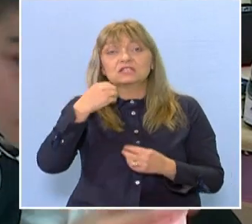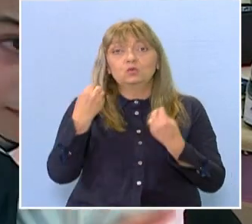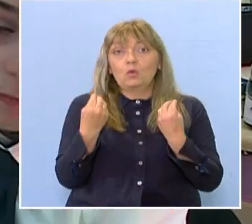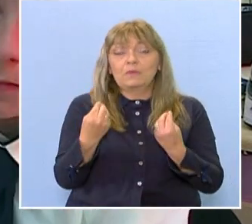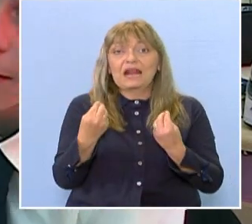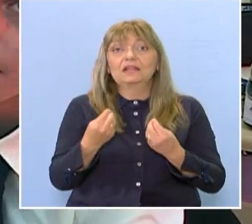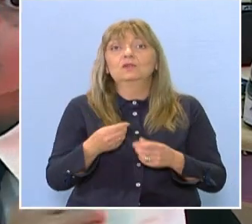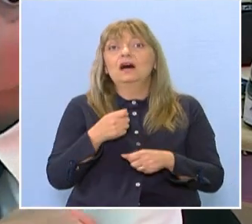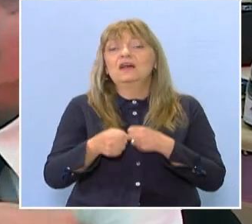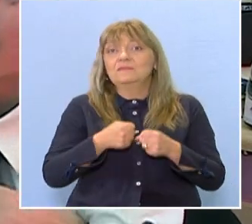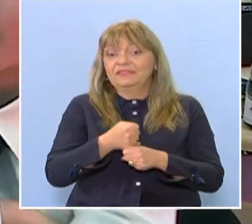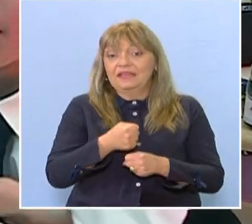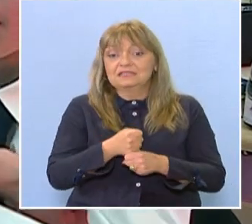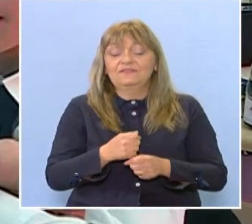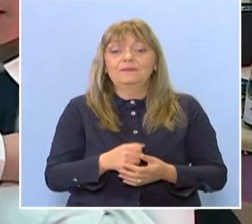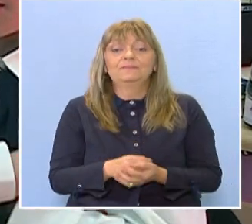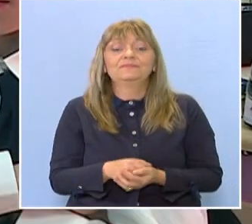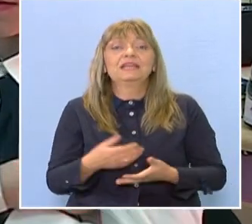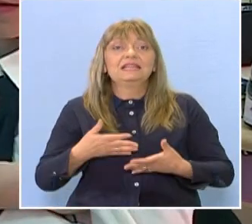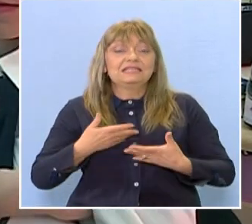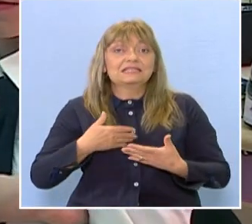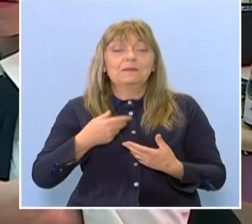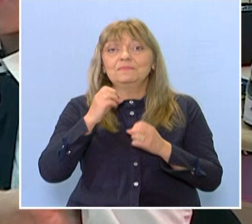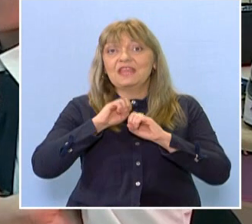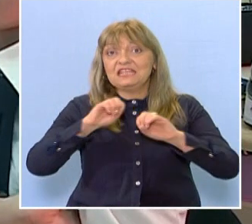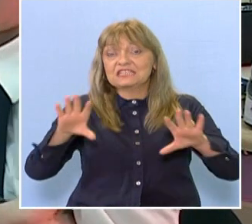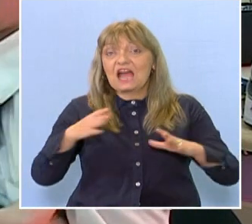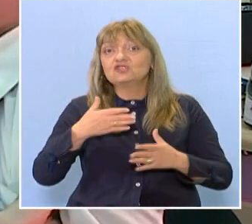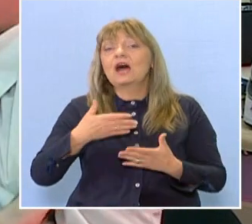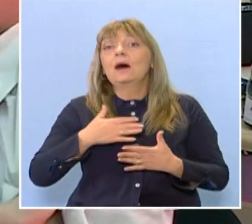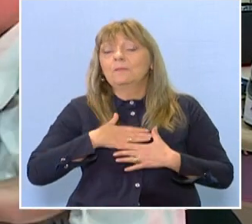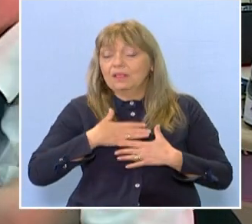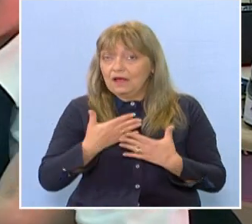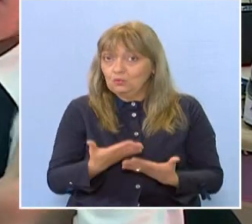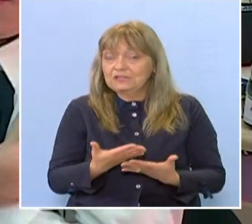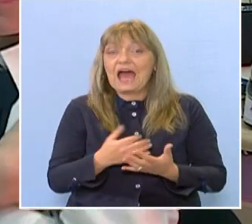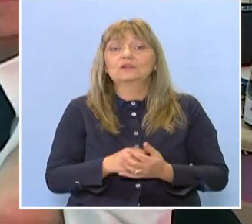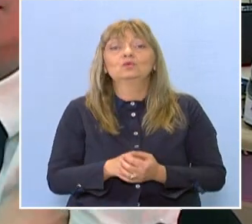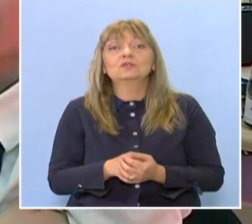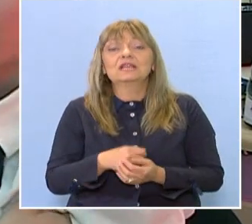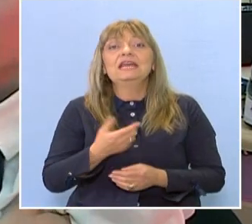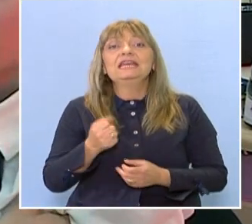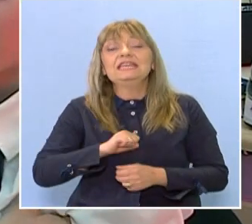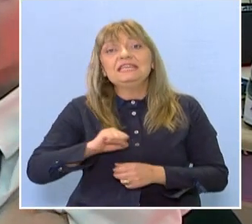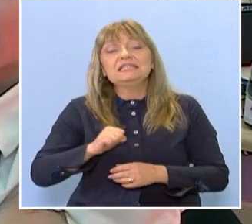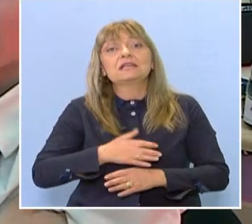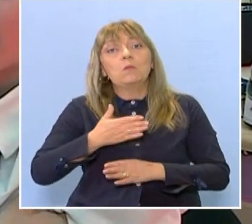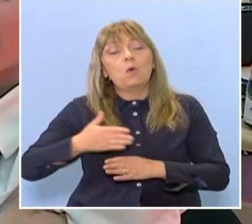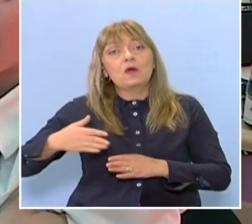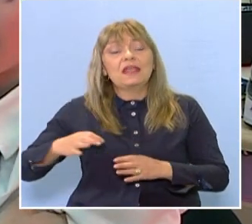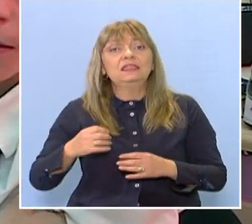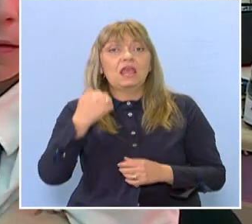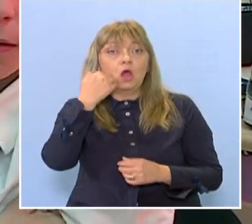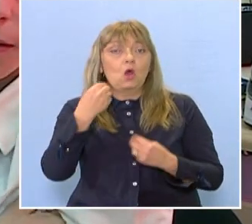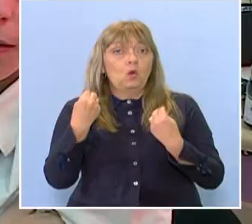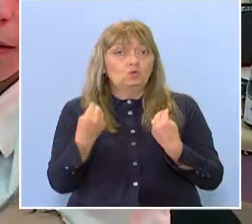Цар Симеон I е чест и удоволствие да изкажа благодарност и за поредния добър пример на отговорно